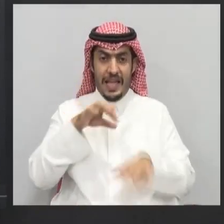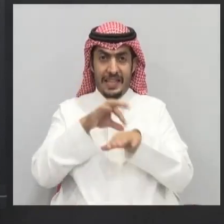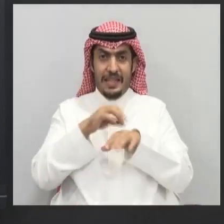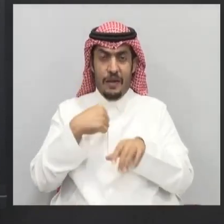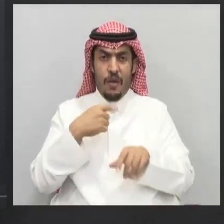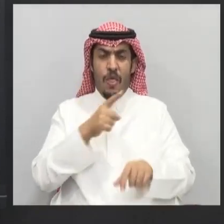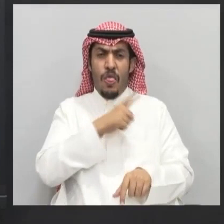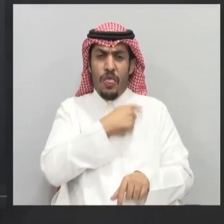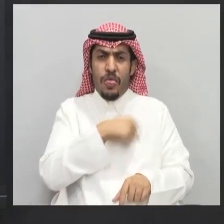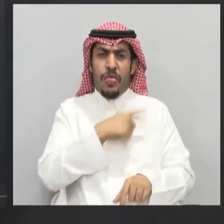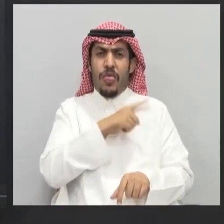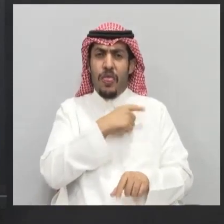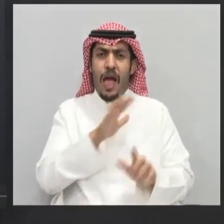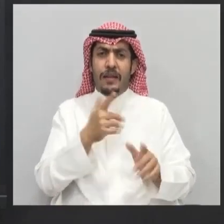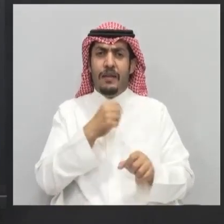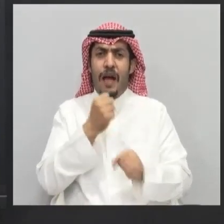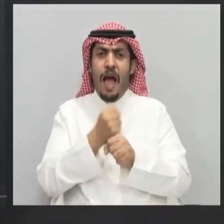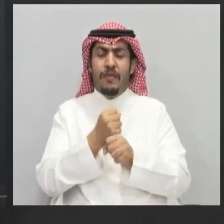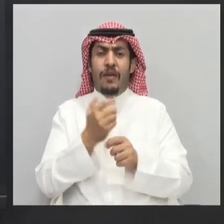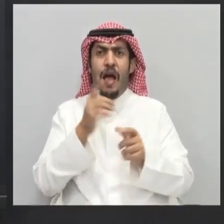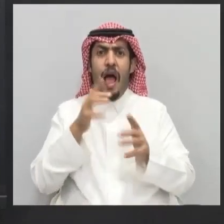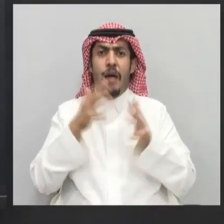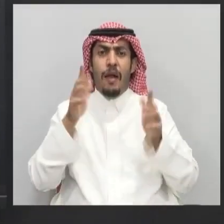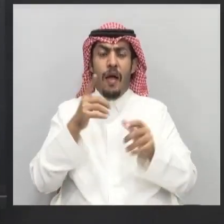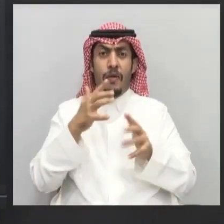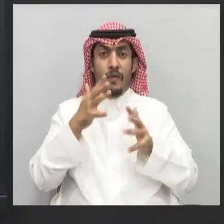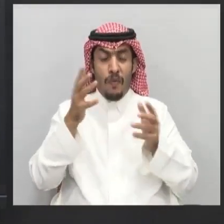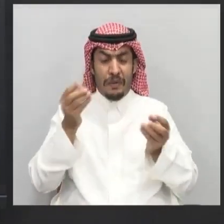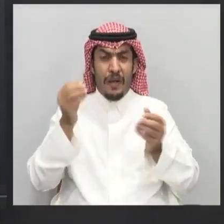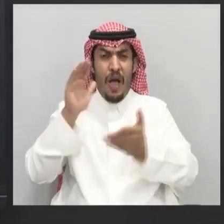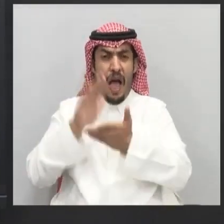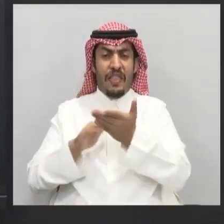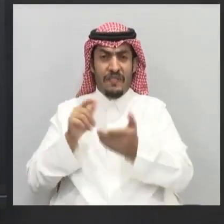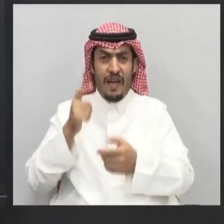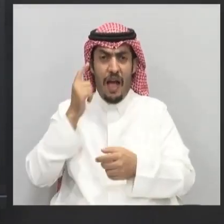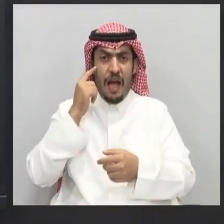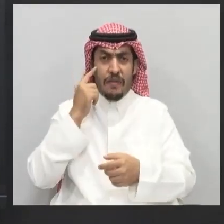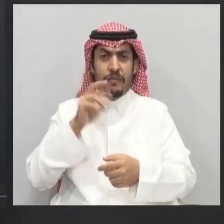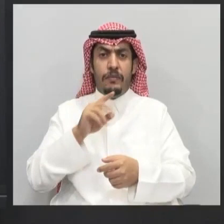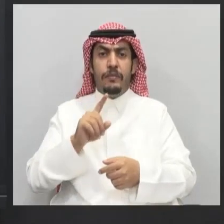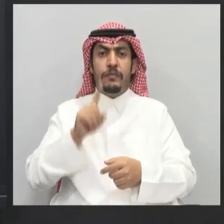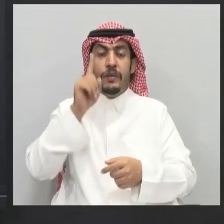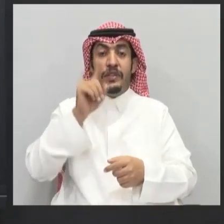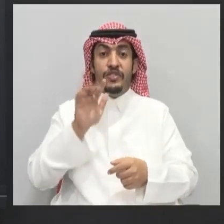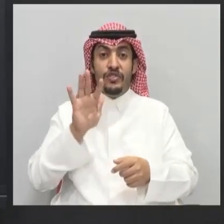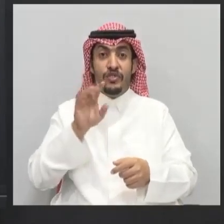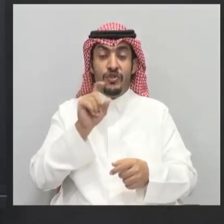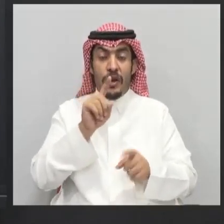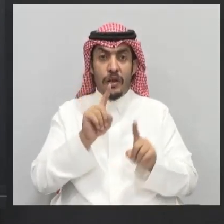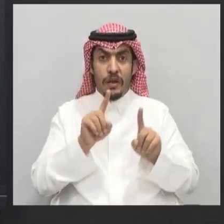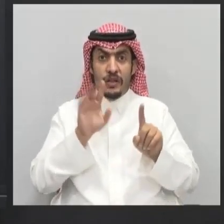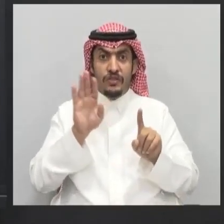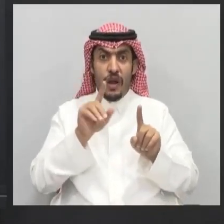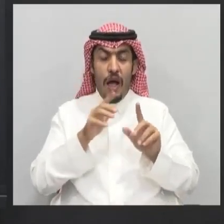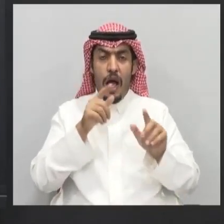من ذنوب ومعاصي يفعل الكبائر على عظمها وخطورتها لكن الشرك اعظم لماذا